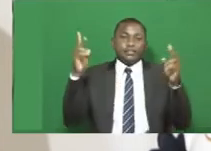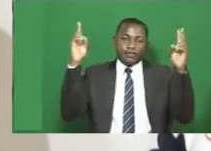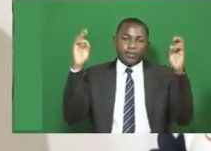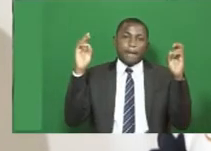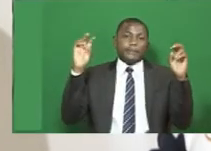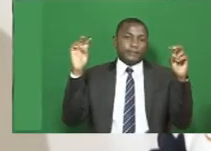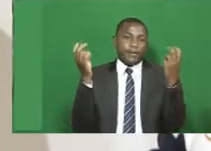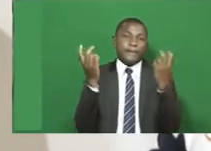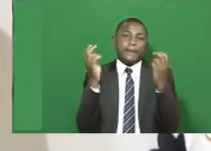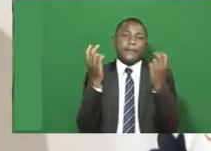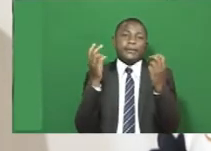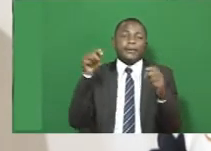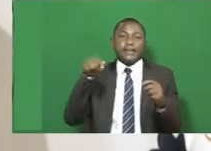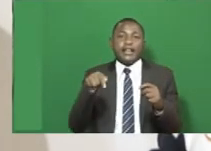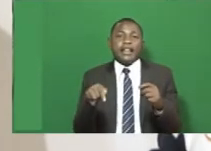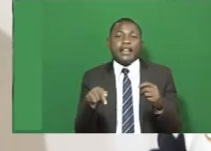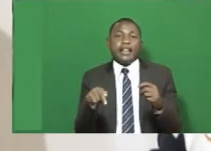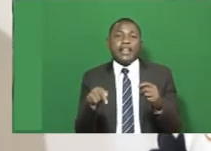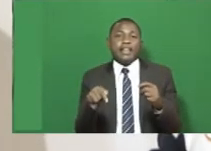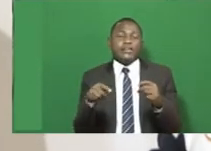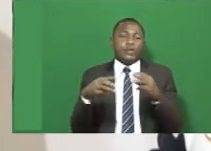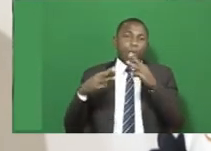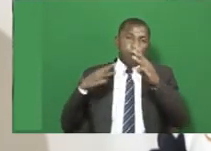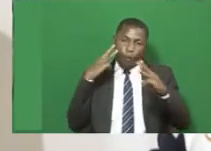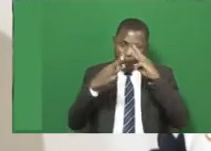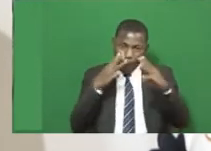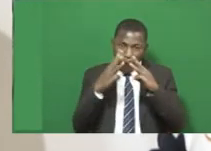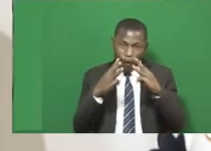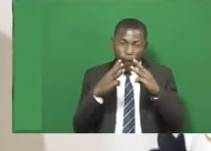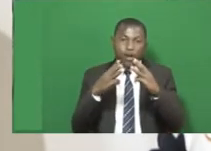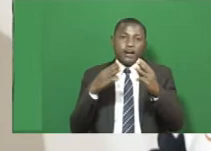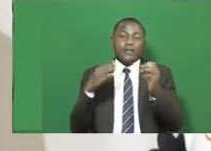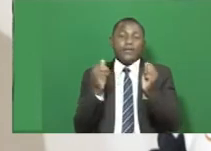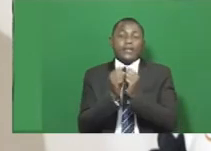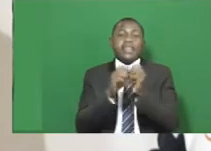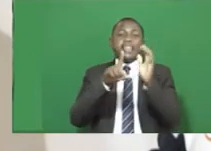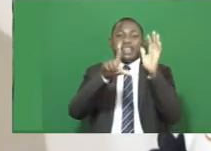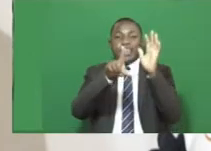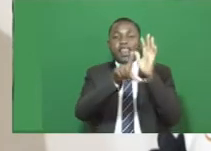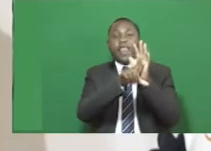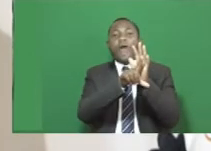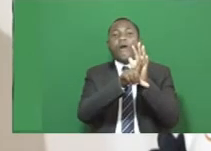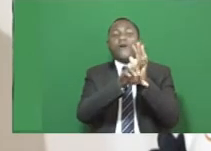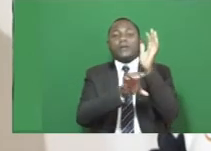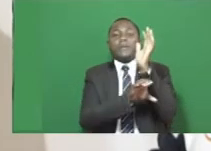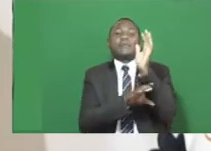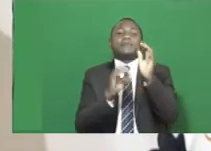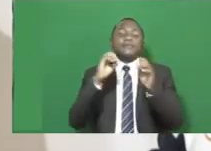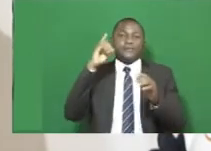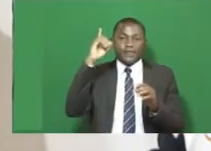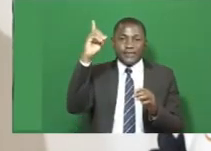Musoro wedu wenyaya muhurukureli ya nasi. Iri kuti hondo ne mutemo wa Mwari. Pane hondo